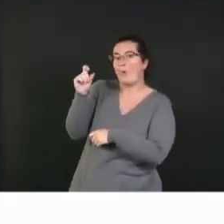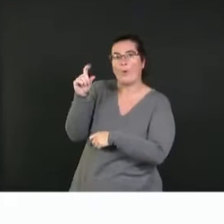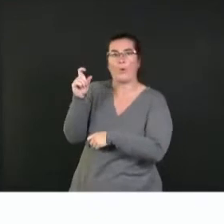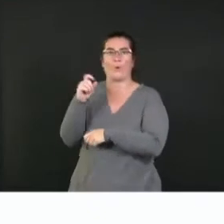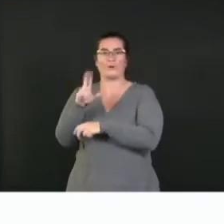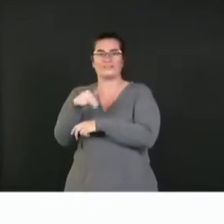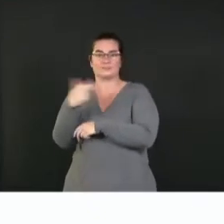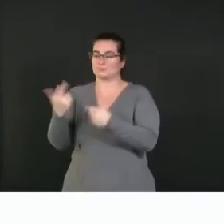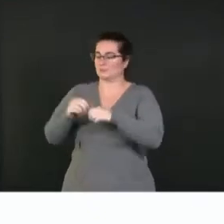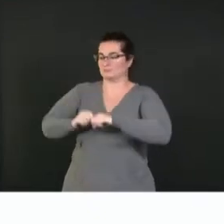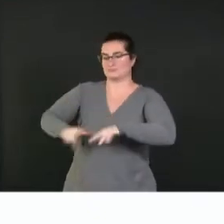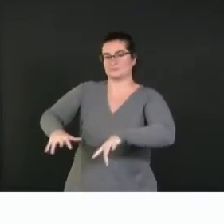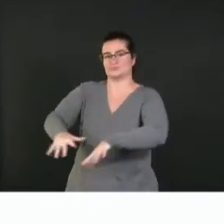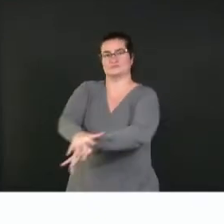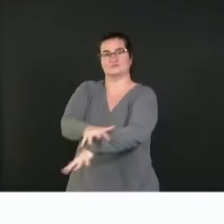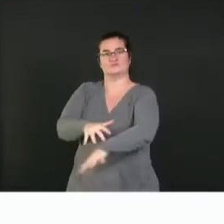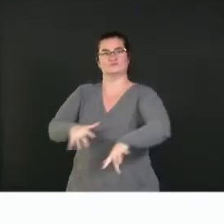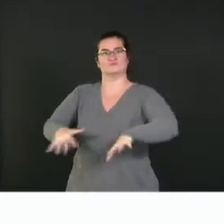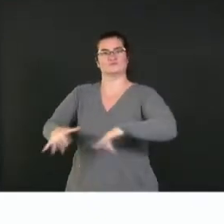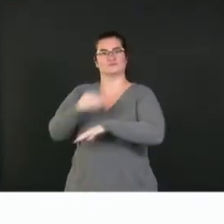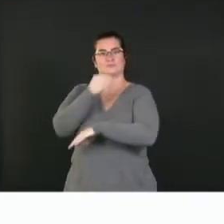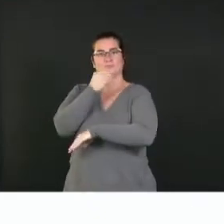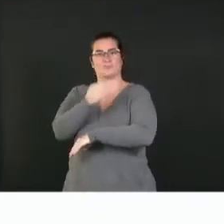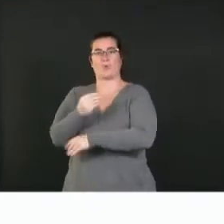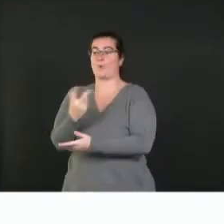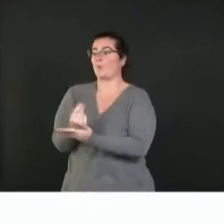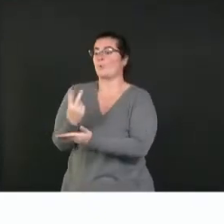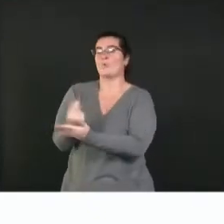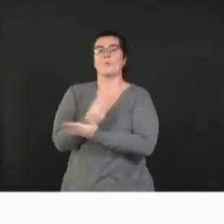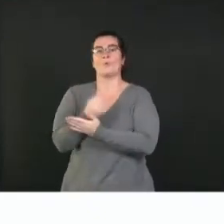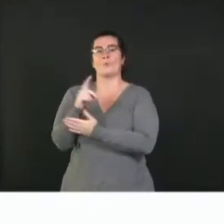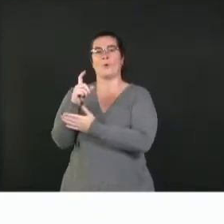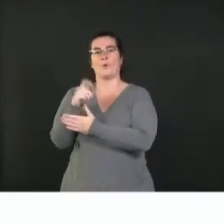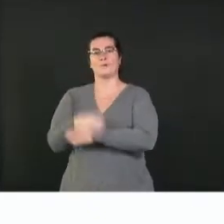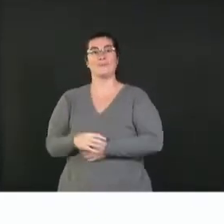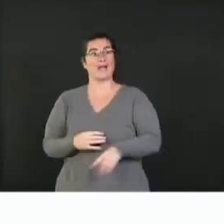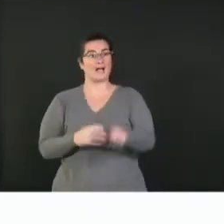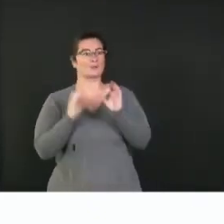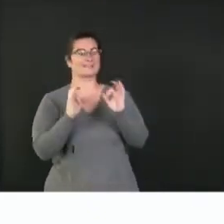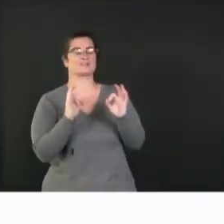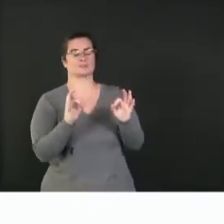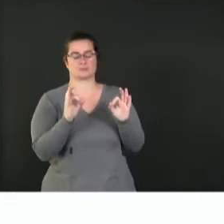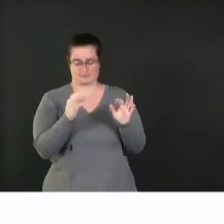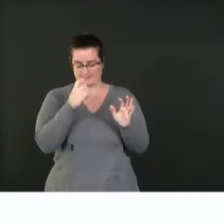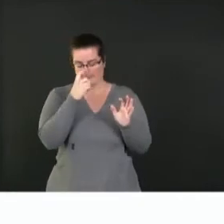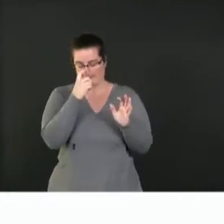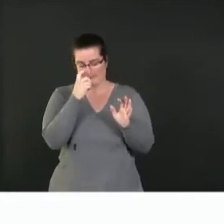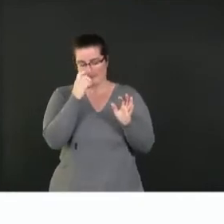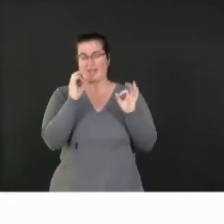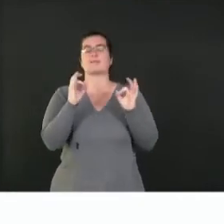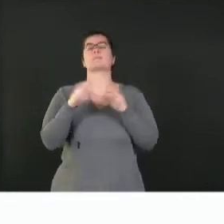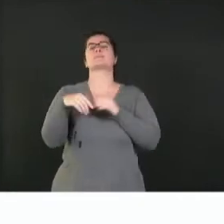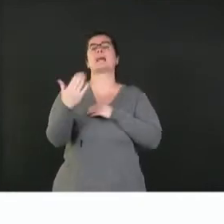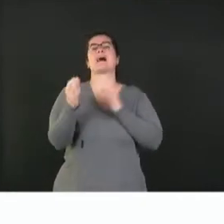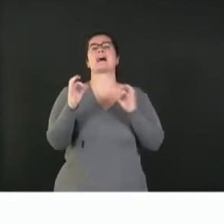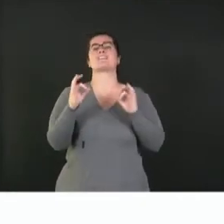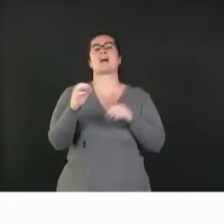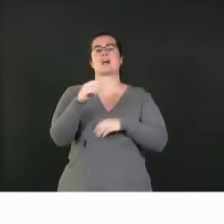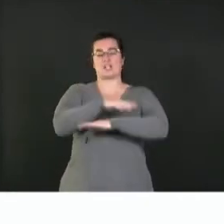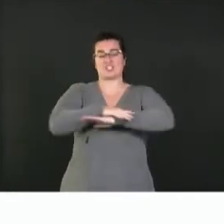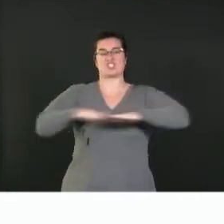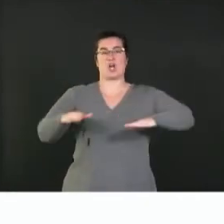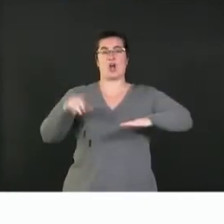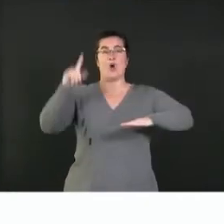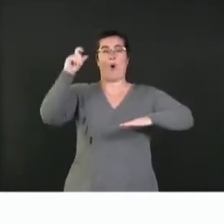Et d'ailleurs, un peu plus tard dans notre conversation, nous parlerons de la désimperméabilisation. J'ai réussi à le dire du premier coup.